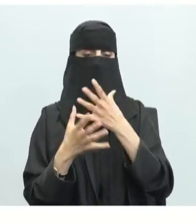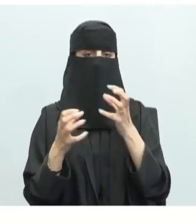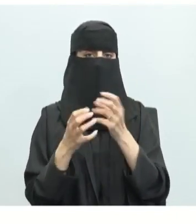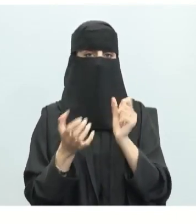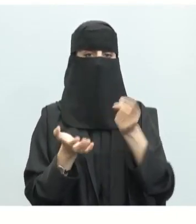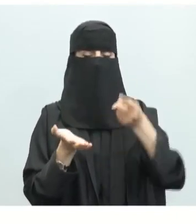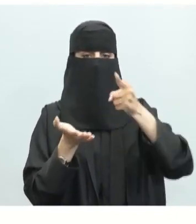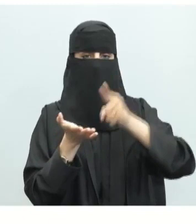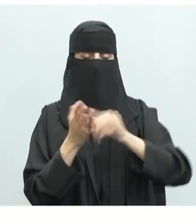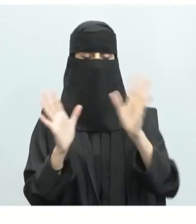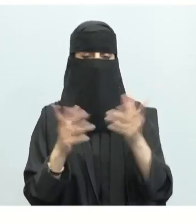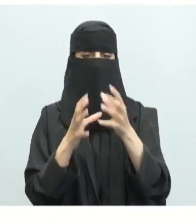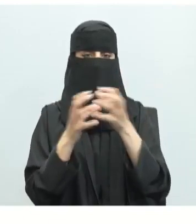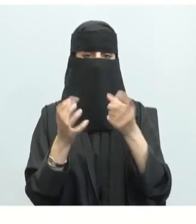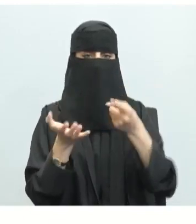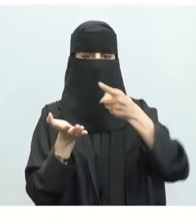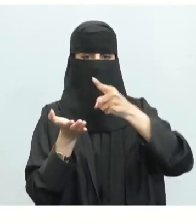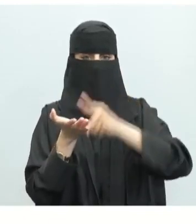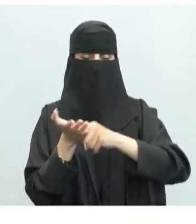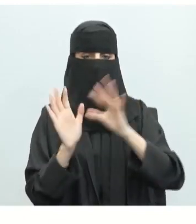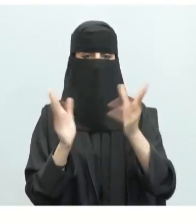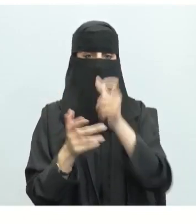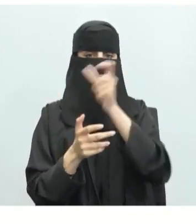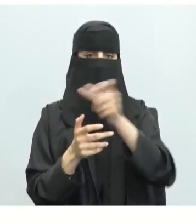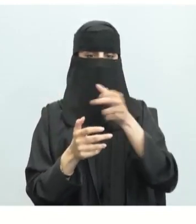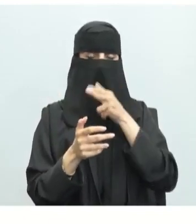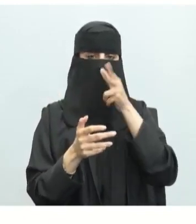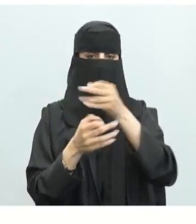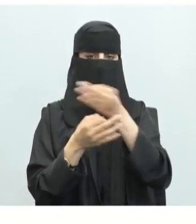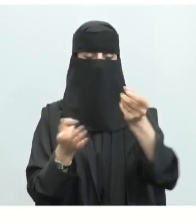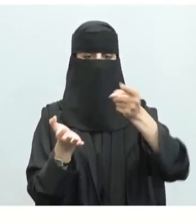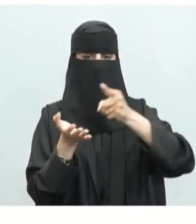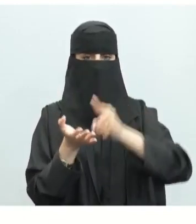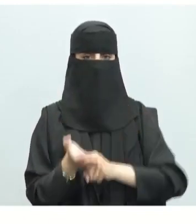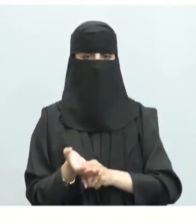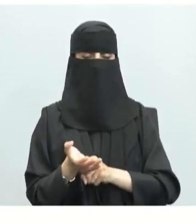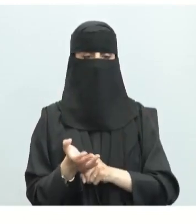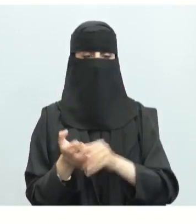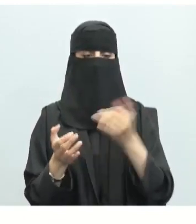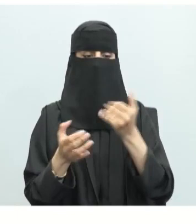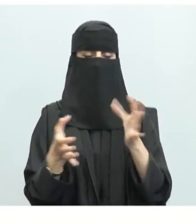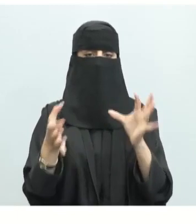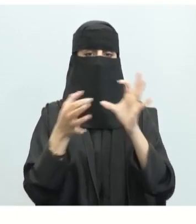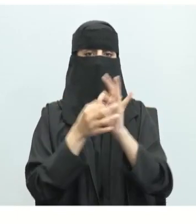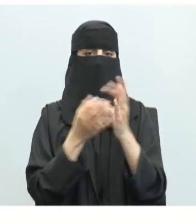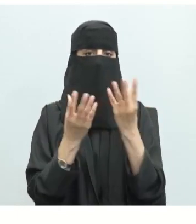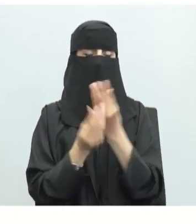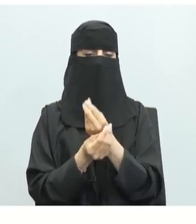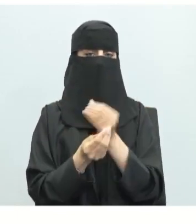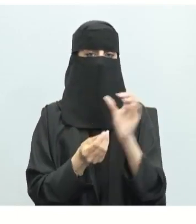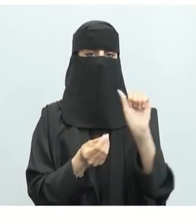السامع، شرط أساسي أنه لابد أن يتصل بضمير. التوكيد بكل